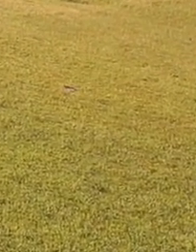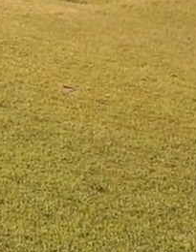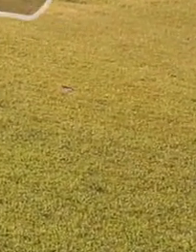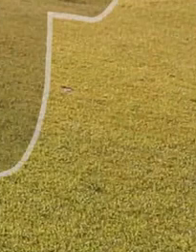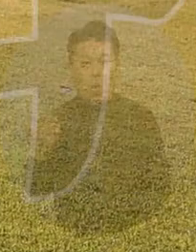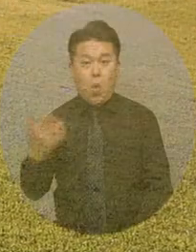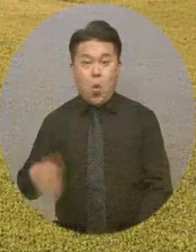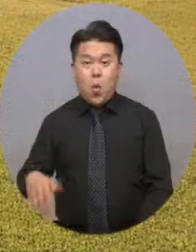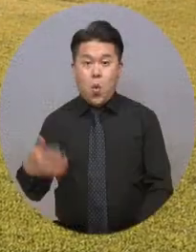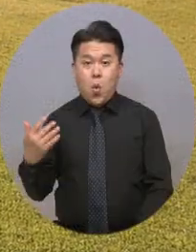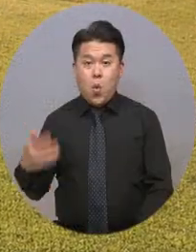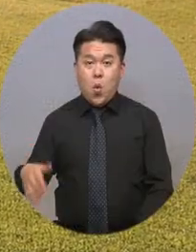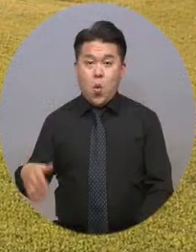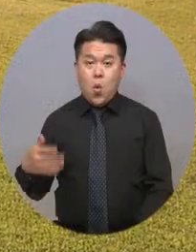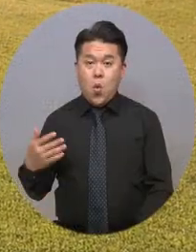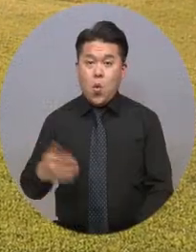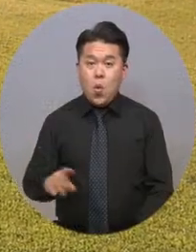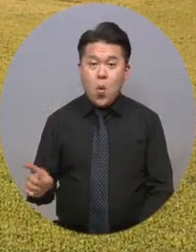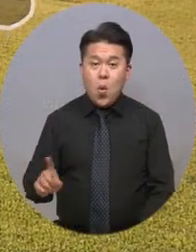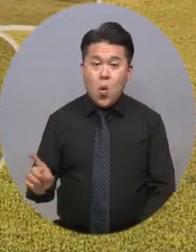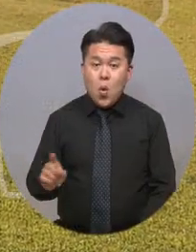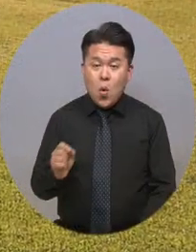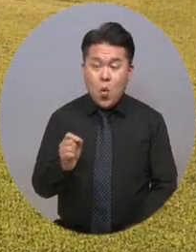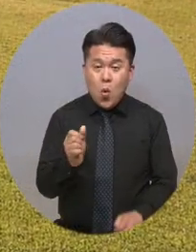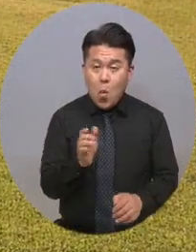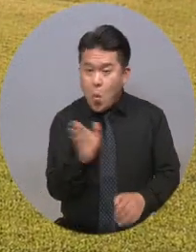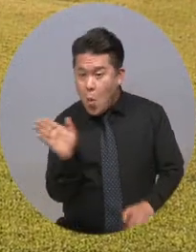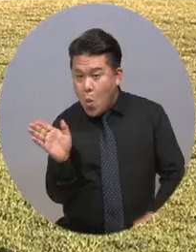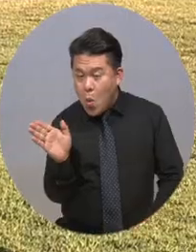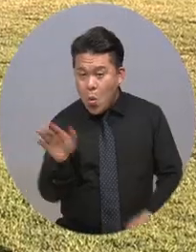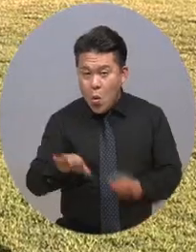우와! 아, 안 보인다. 살짝 우측. 오른쪽?